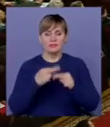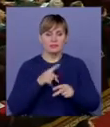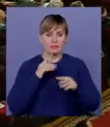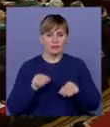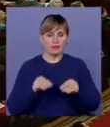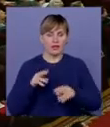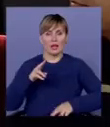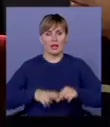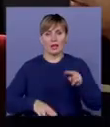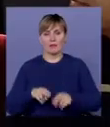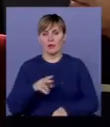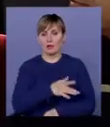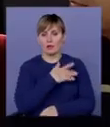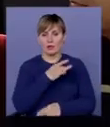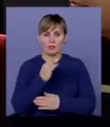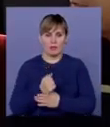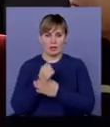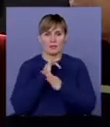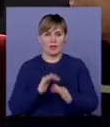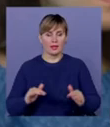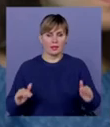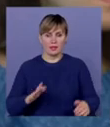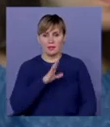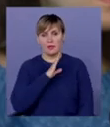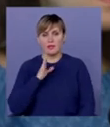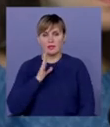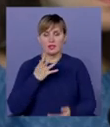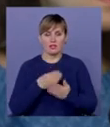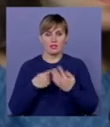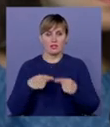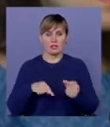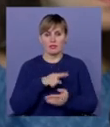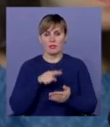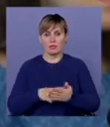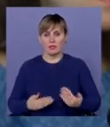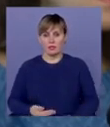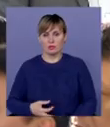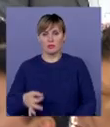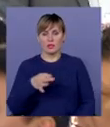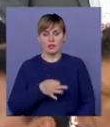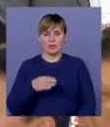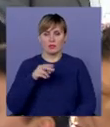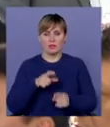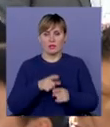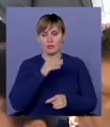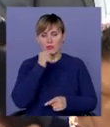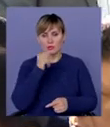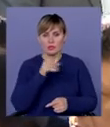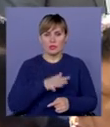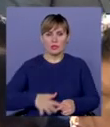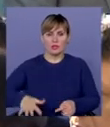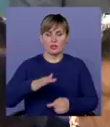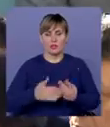озеленения, ремонта коммунальных сетей и поддержки многодетных матерей. Свой волнующий вопрос задал житель одного из микрорайонов. По словам мужчины, на территории